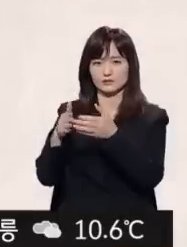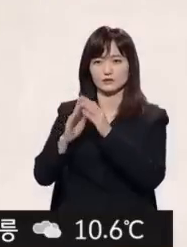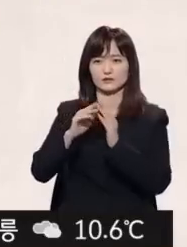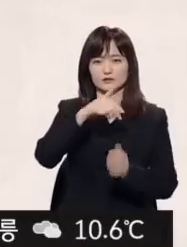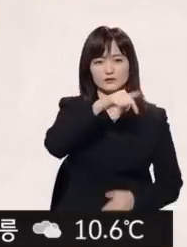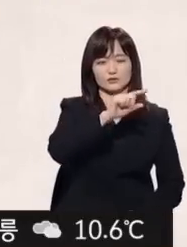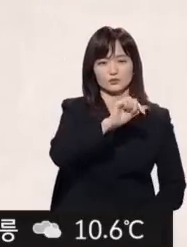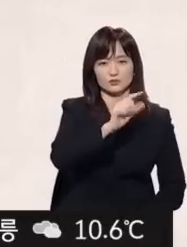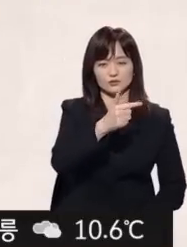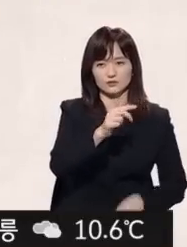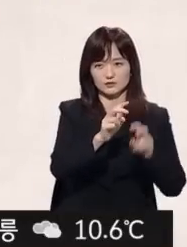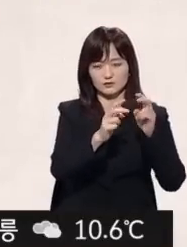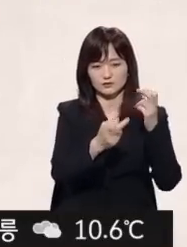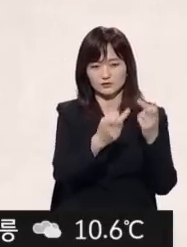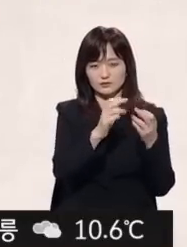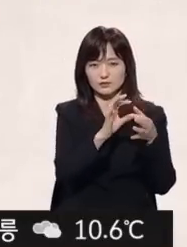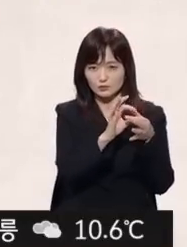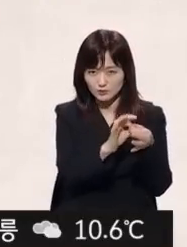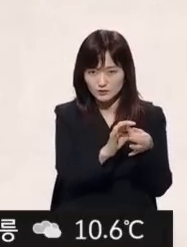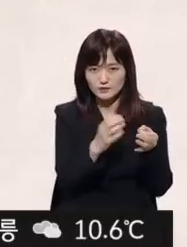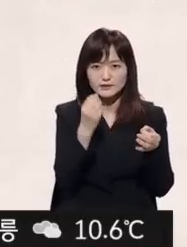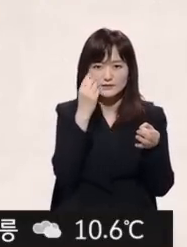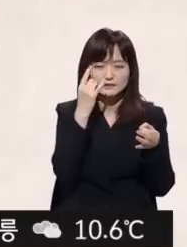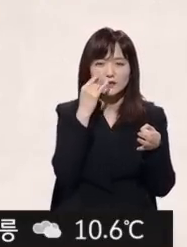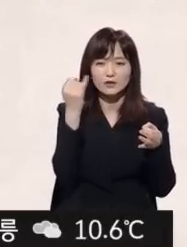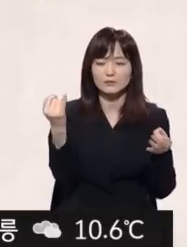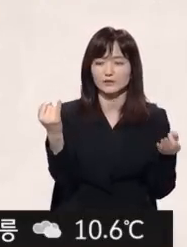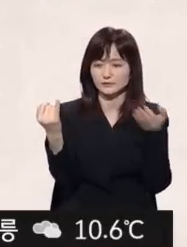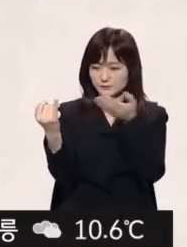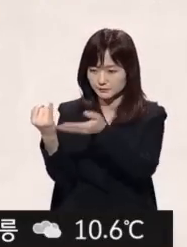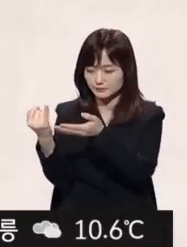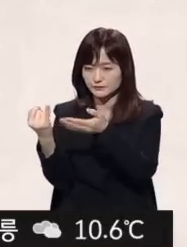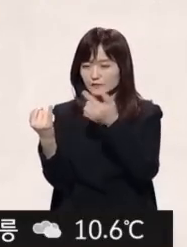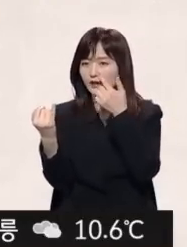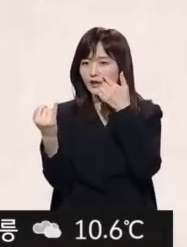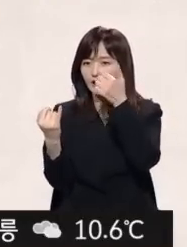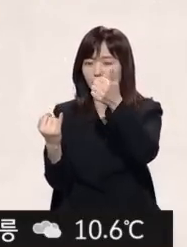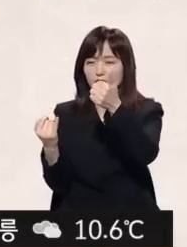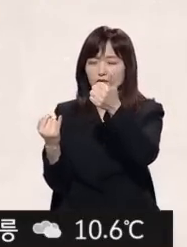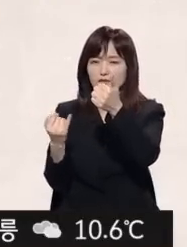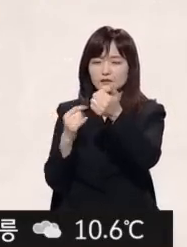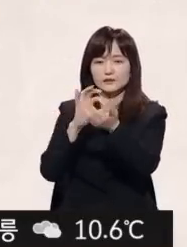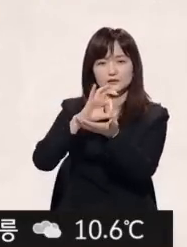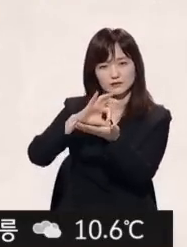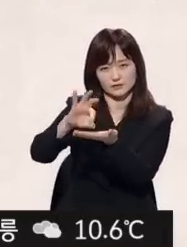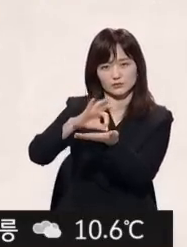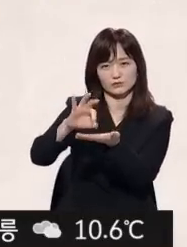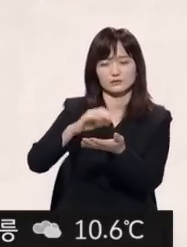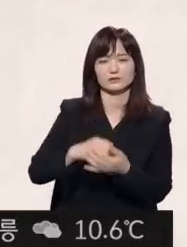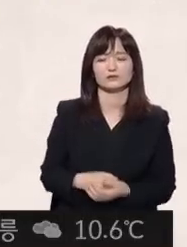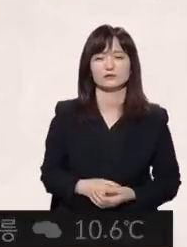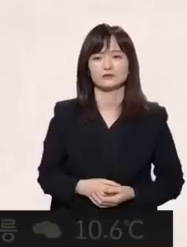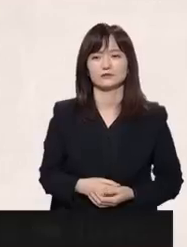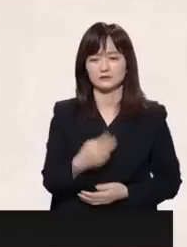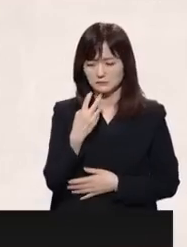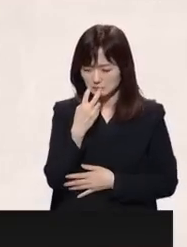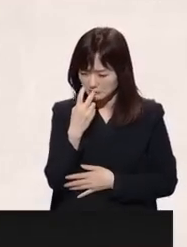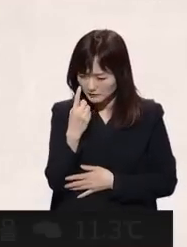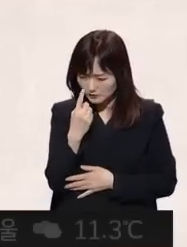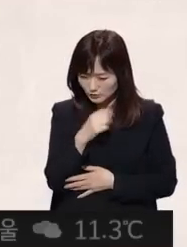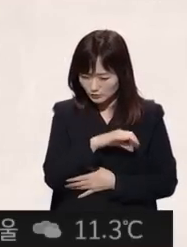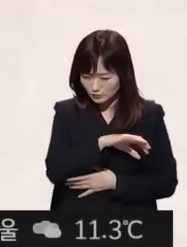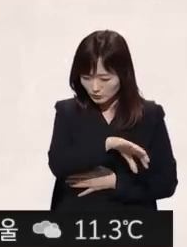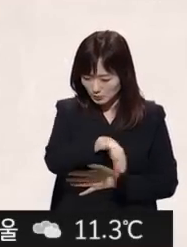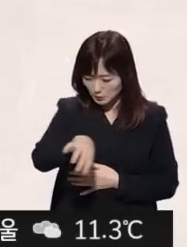형제를 거쳐서 새엄마인 박상아 씨에게 들어가고 이걸 결국 아버지인 전재용 씨가 사용한 거라는 설명입니다 다만 경호원들에게 돈이